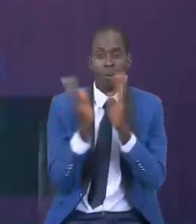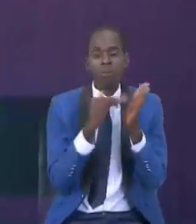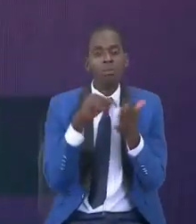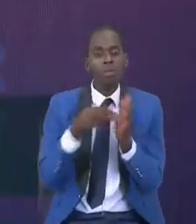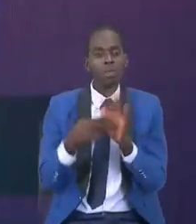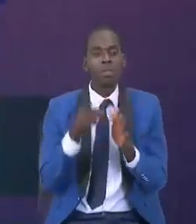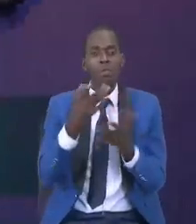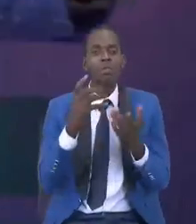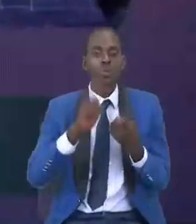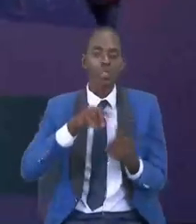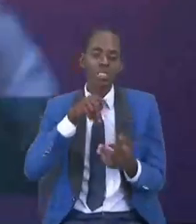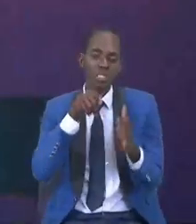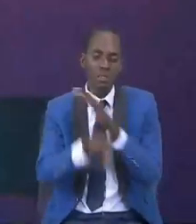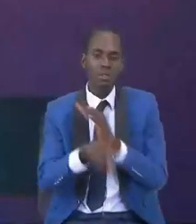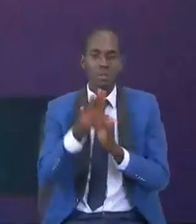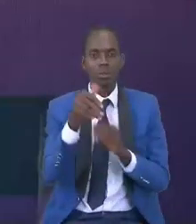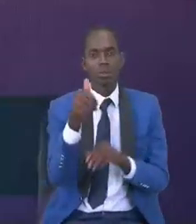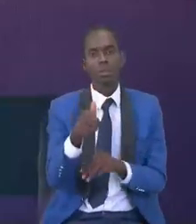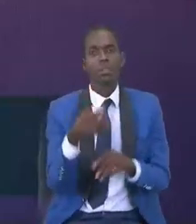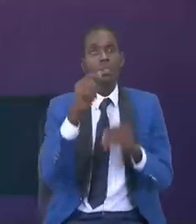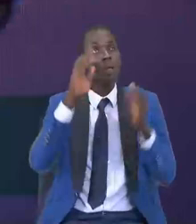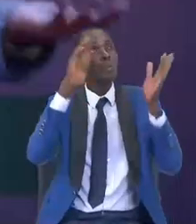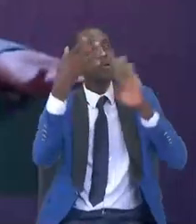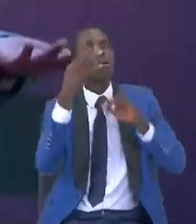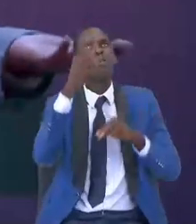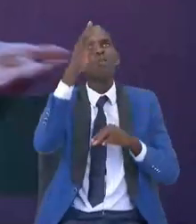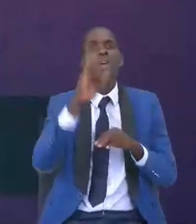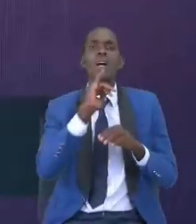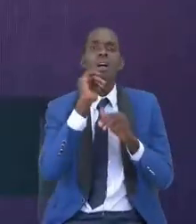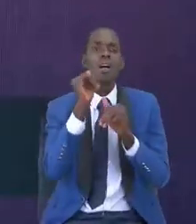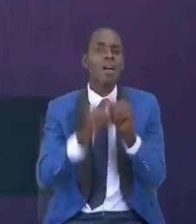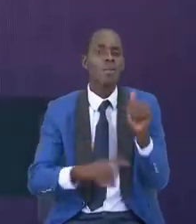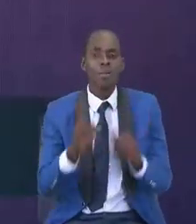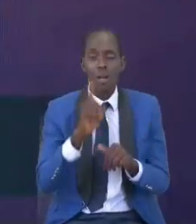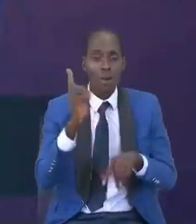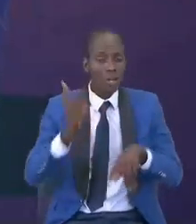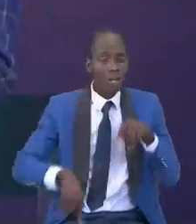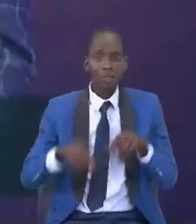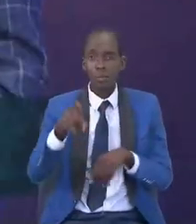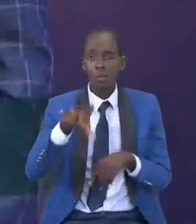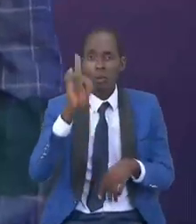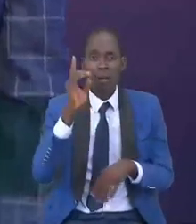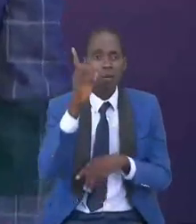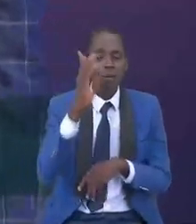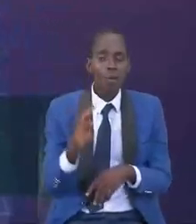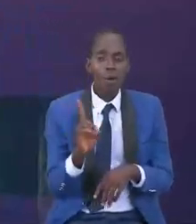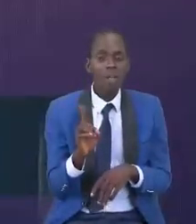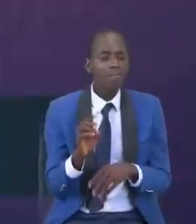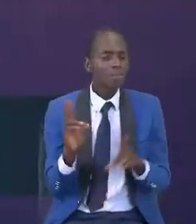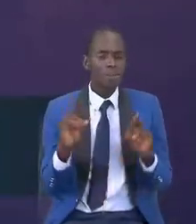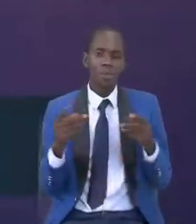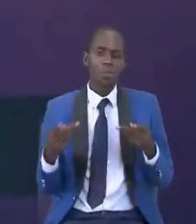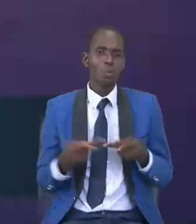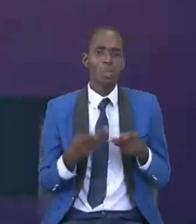que vous voulez vous tuer. La présence de Dieu est partout. Où est-ce que nous n'allons pas trouver Dieu? Où